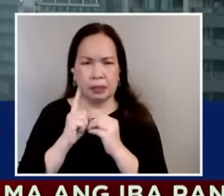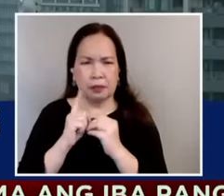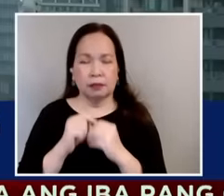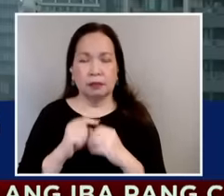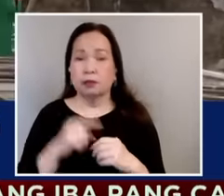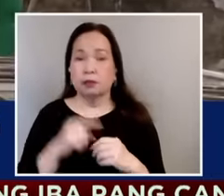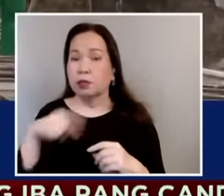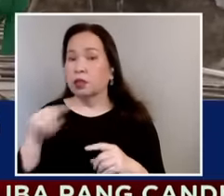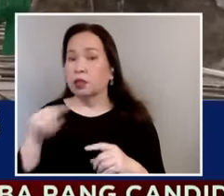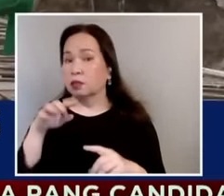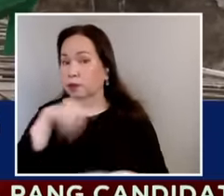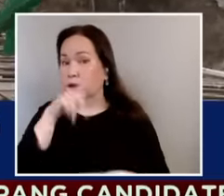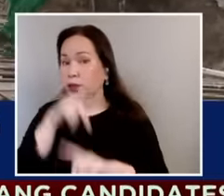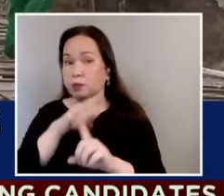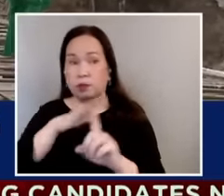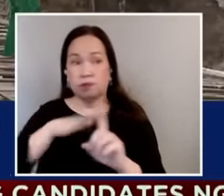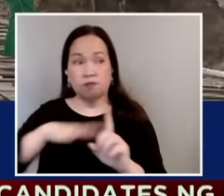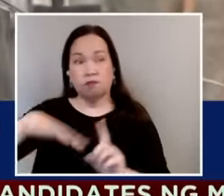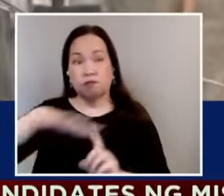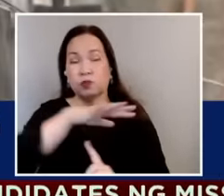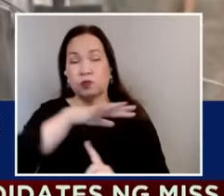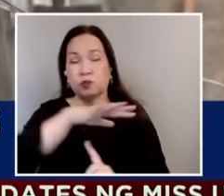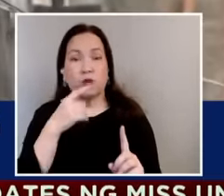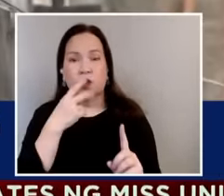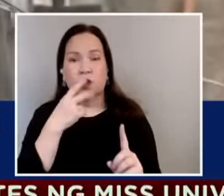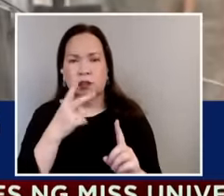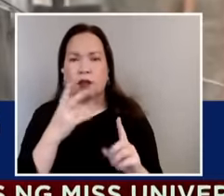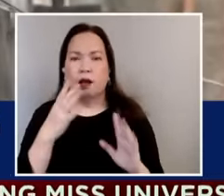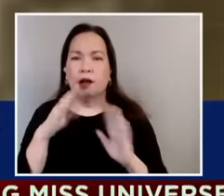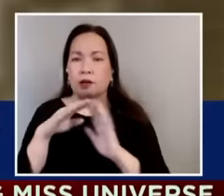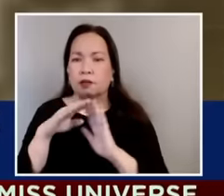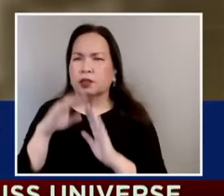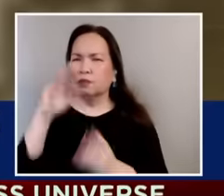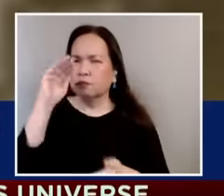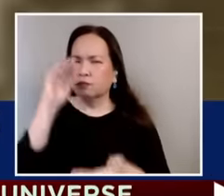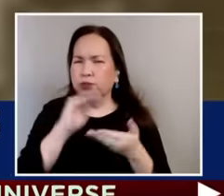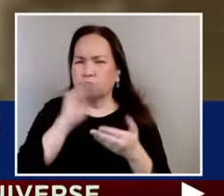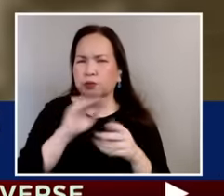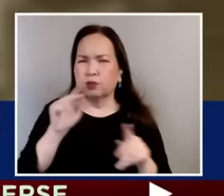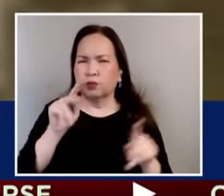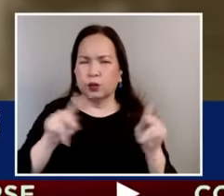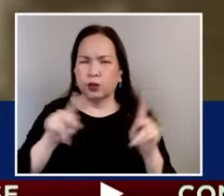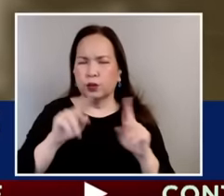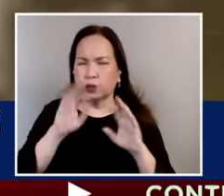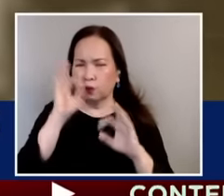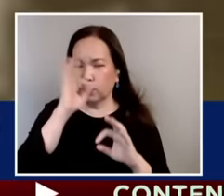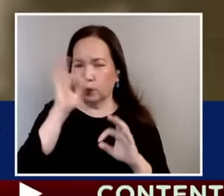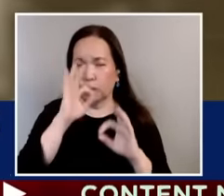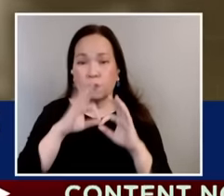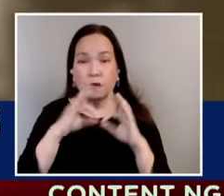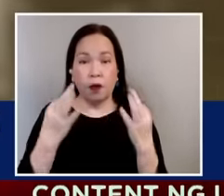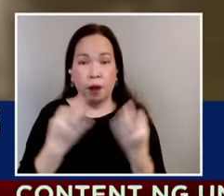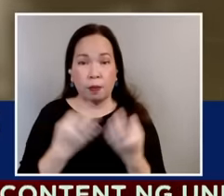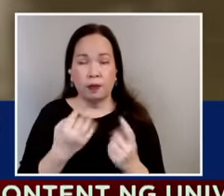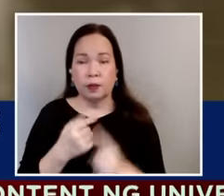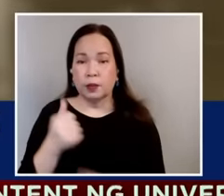ang titignan, bumaba ang porsyento ng households na nagugutom. Mula 10.4% noong